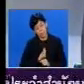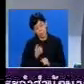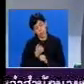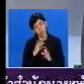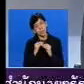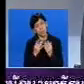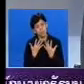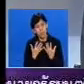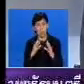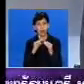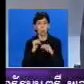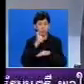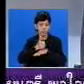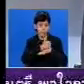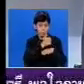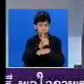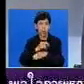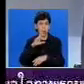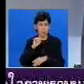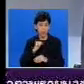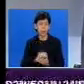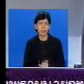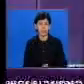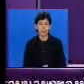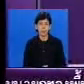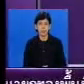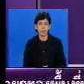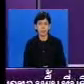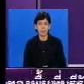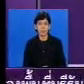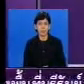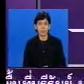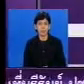ตขณะร่วมประชุมสัมมนาผู้นำท้องถิ่นที่อาคารรัฐสภาค่ะ